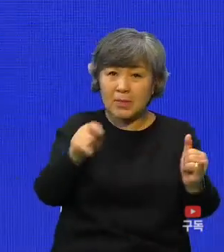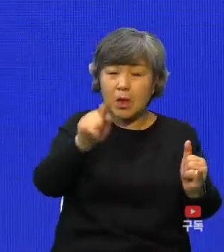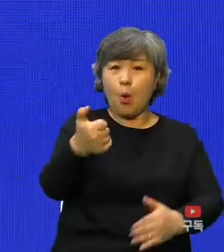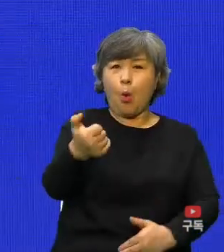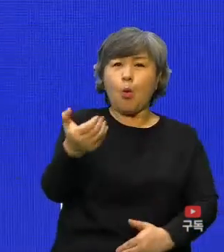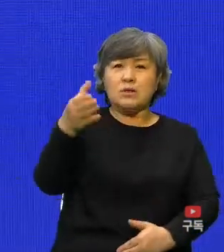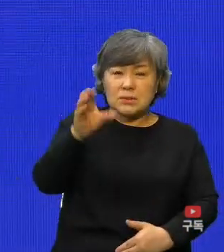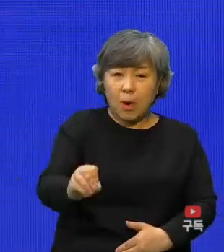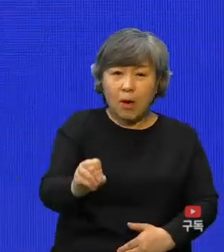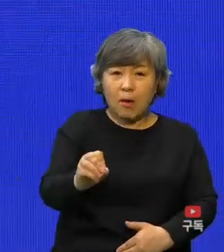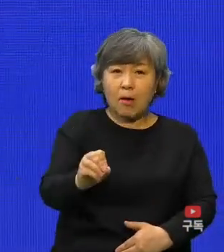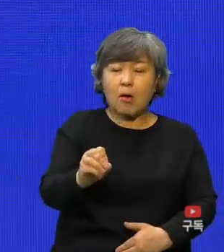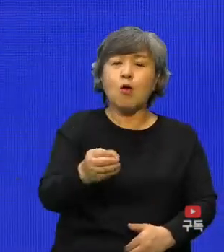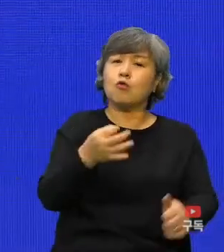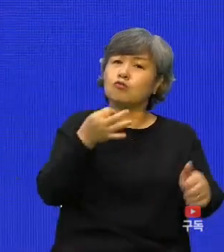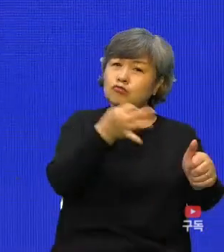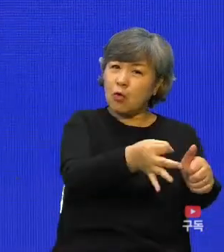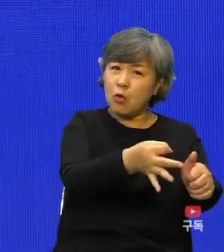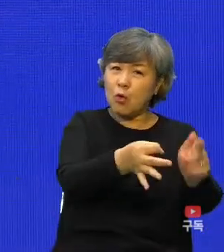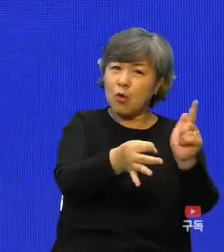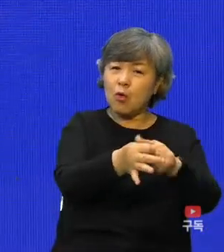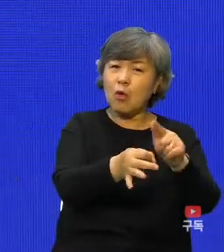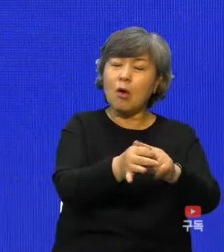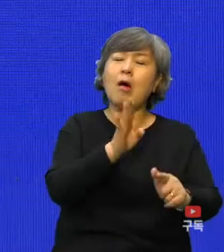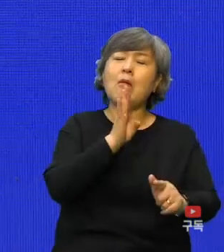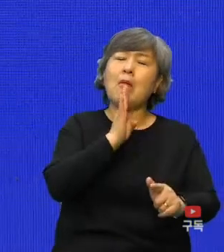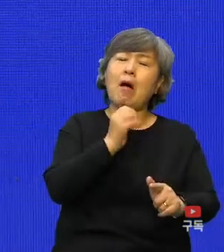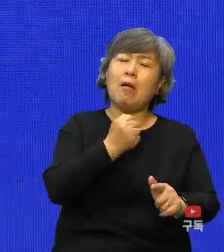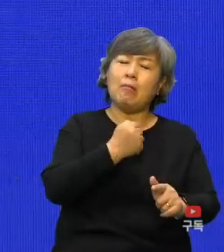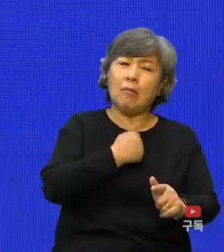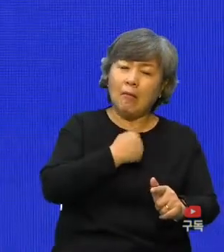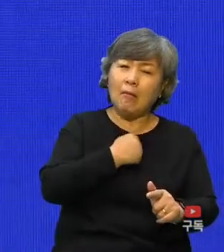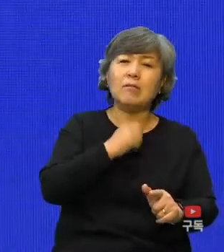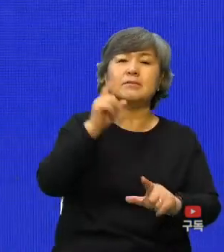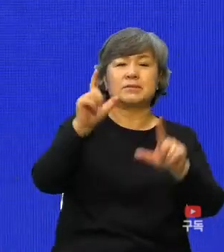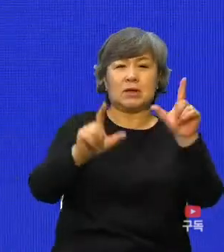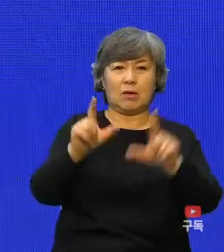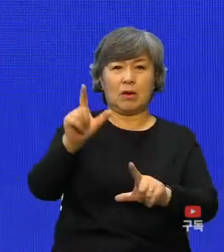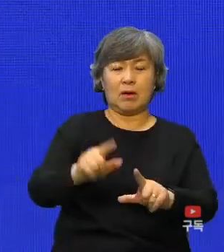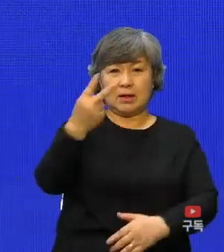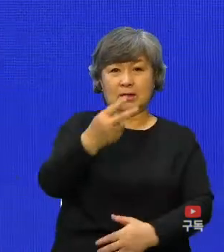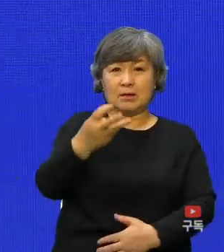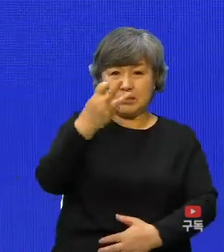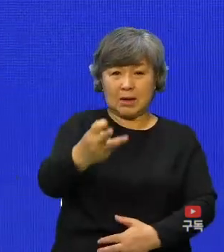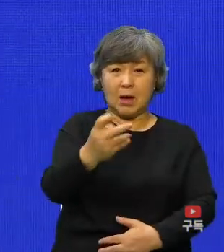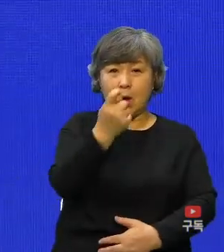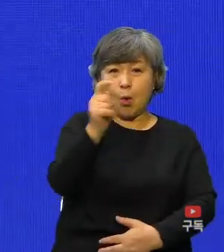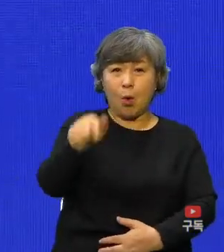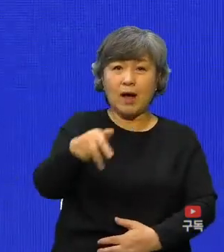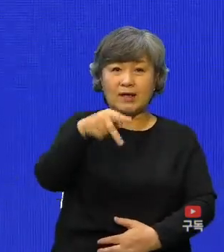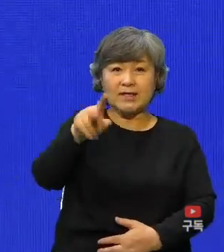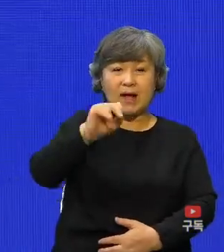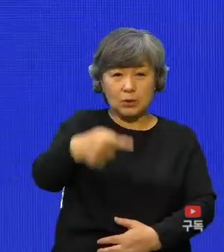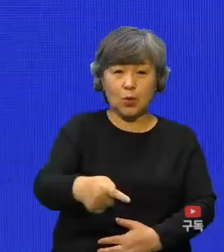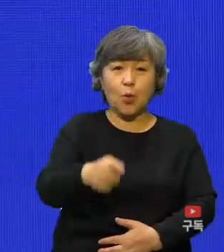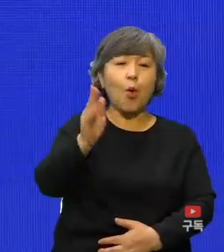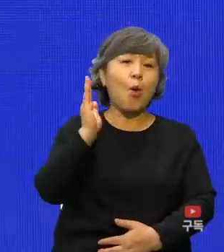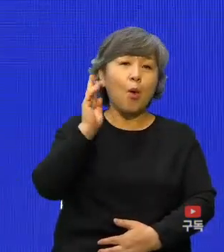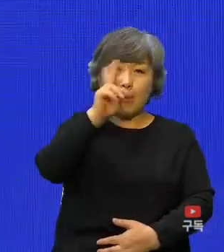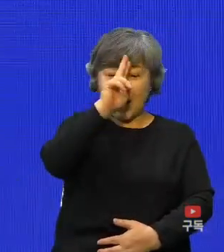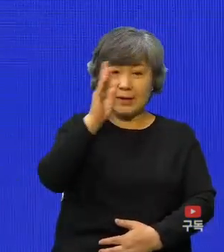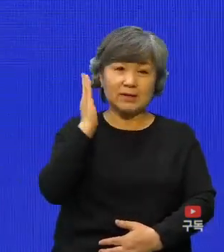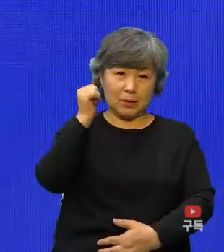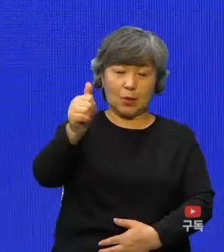50억을 준다는 게 정말 억장이 무너진 일이 아니겠습니까? 2013년 곽상도 의원은 박근혜 정부의